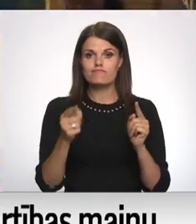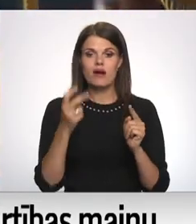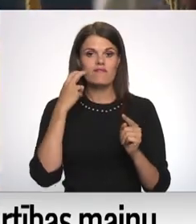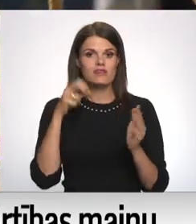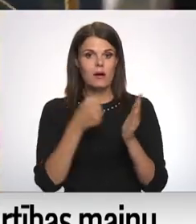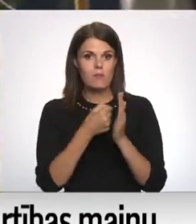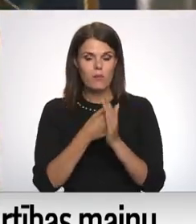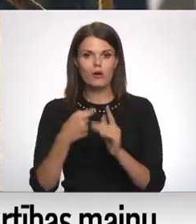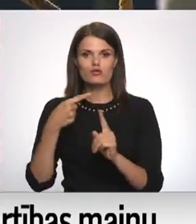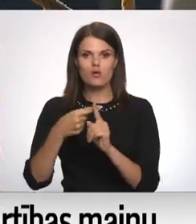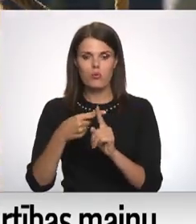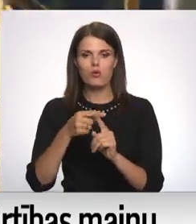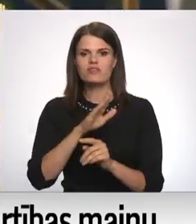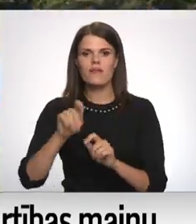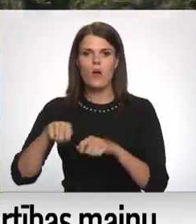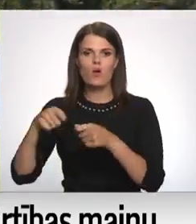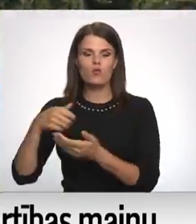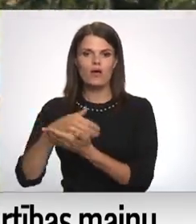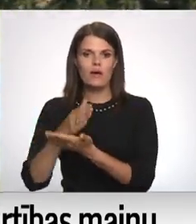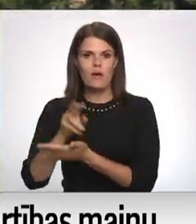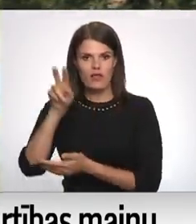un vecāku pabalsta nenododamā daļa.